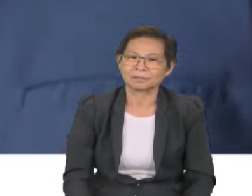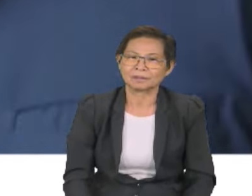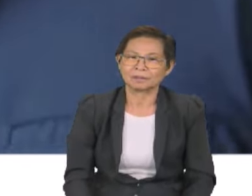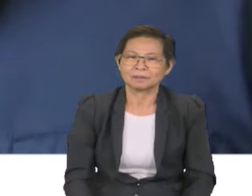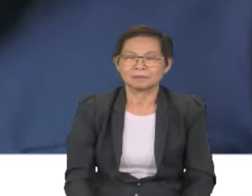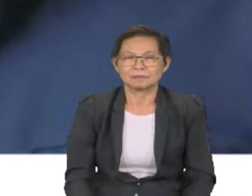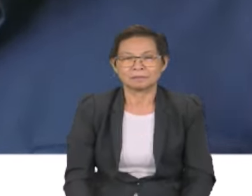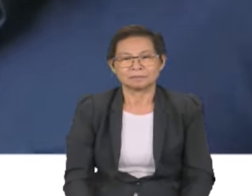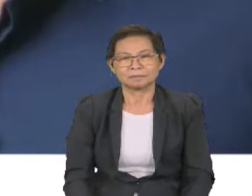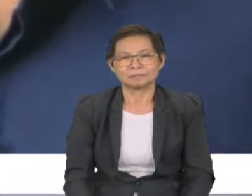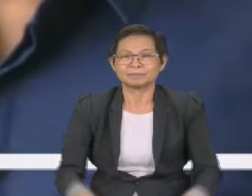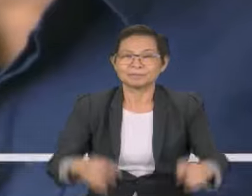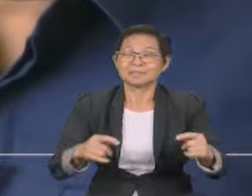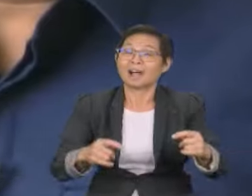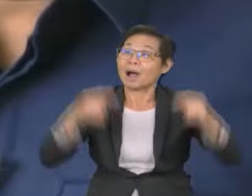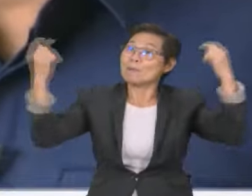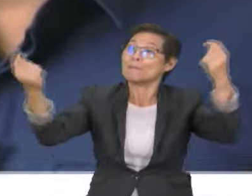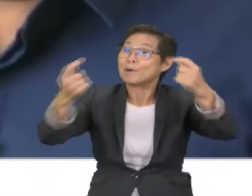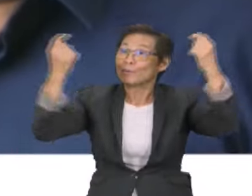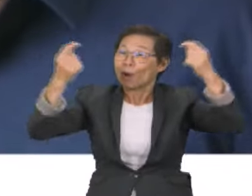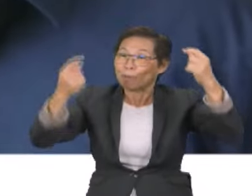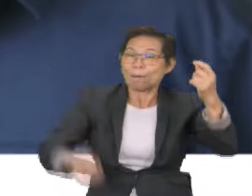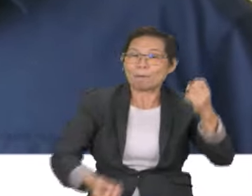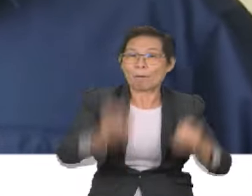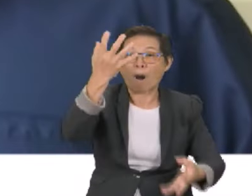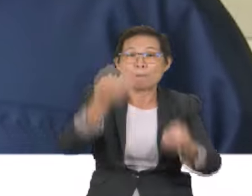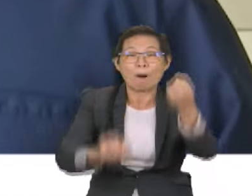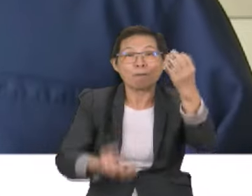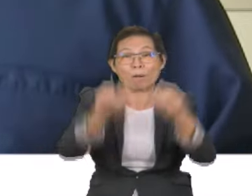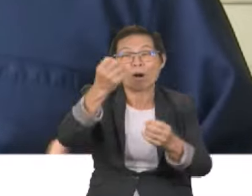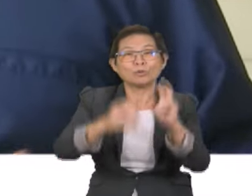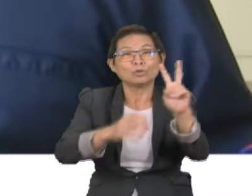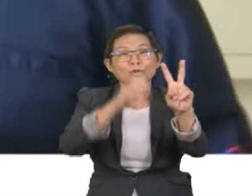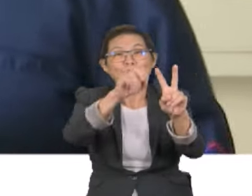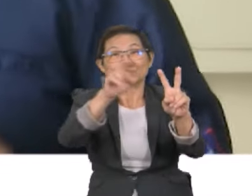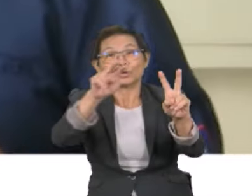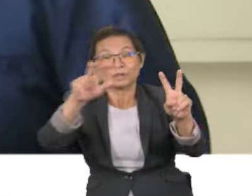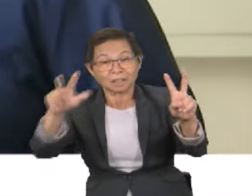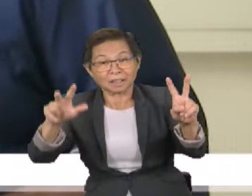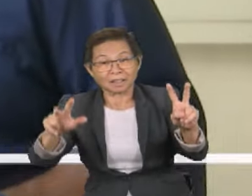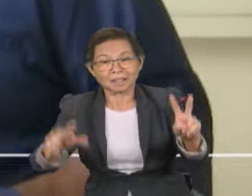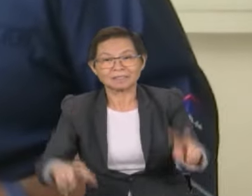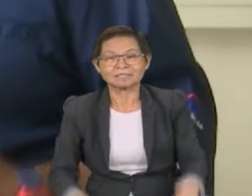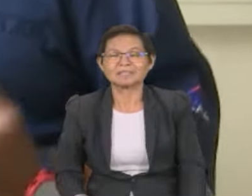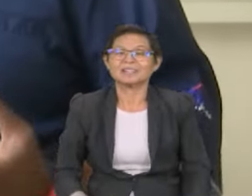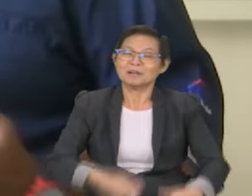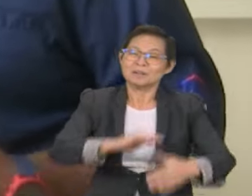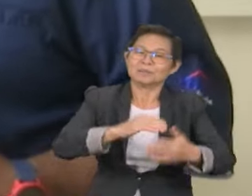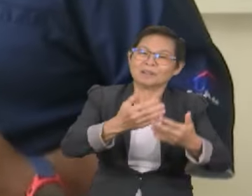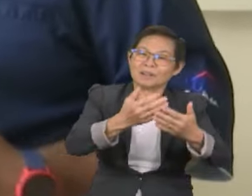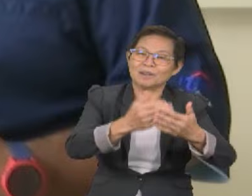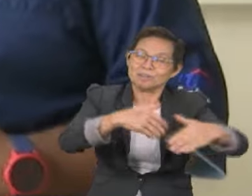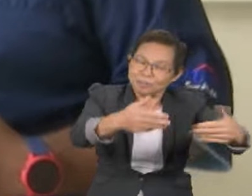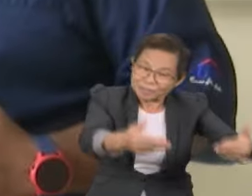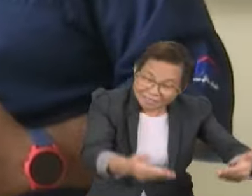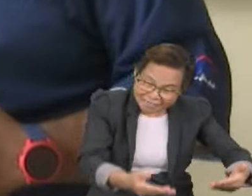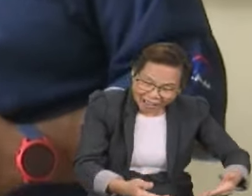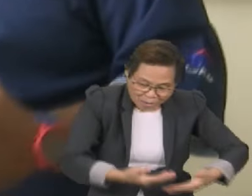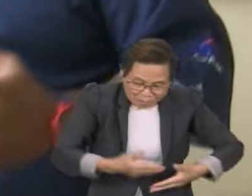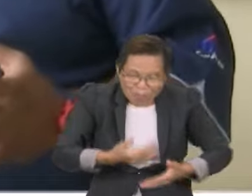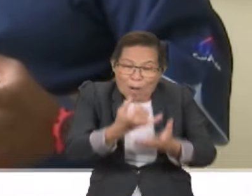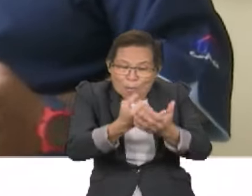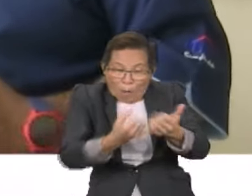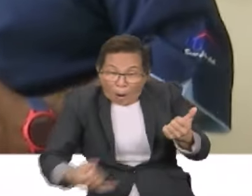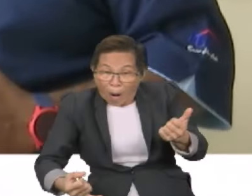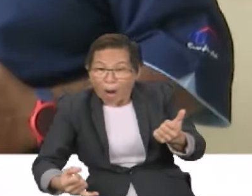Dalam kemeriahan menyambut tahun baru 2023, sudah semestinya menyambut kelahiran bayi tahun